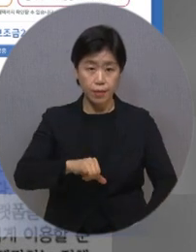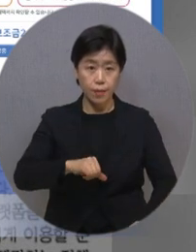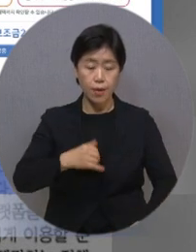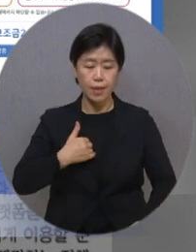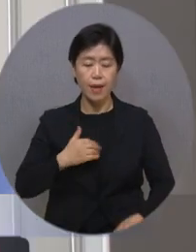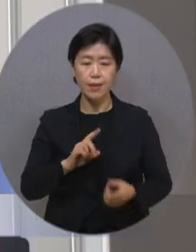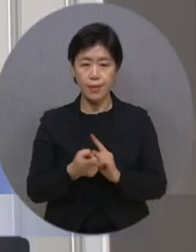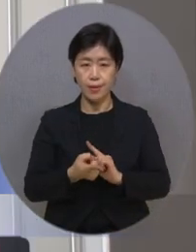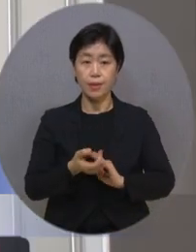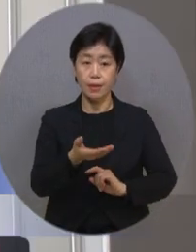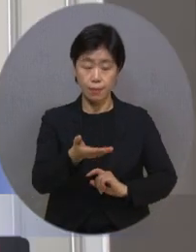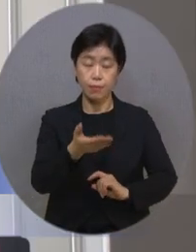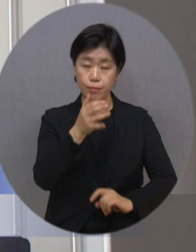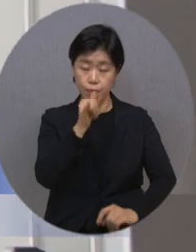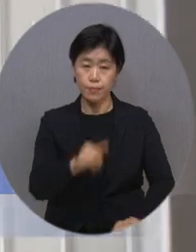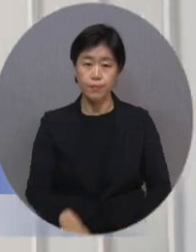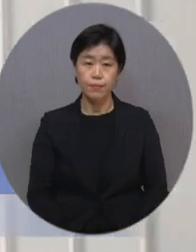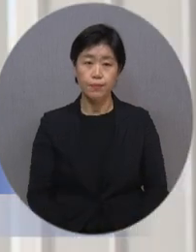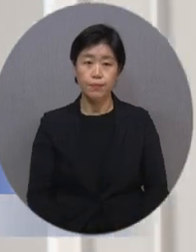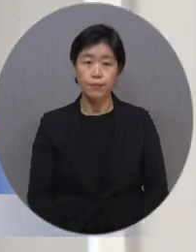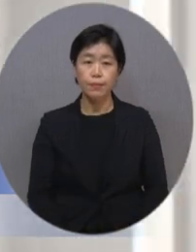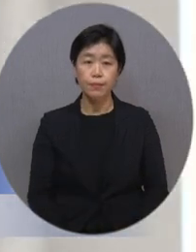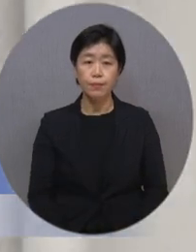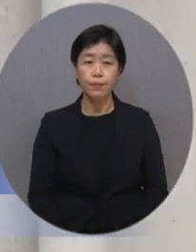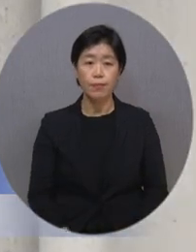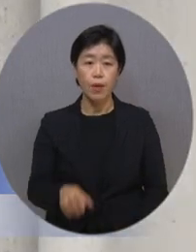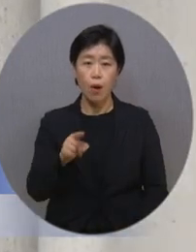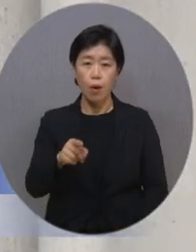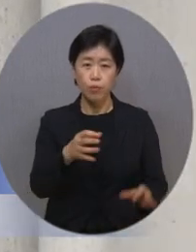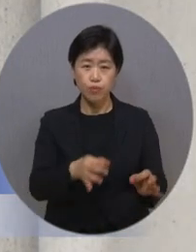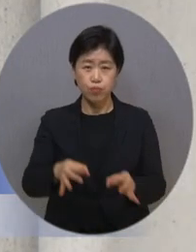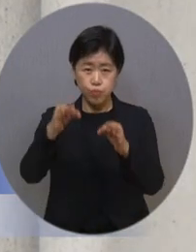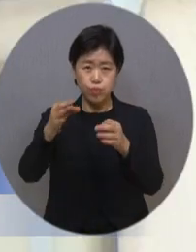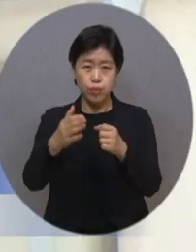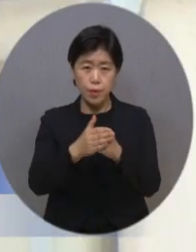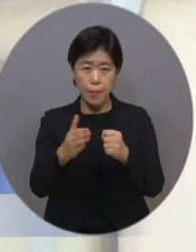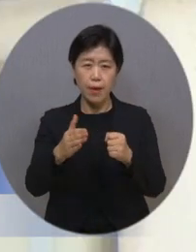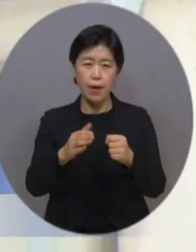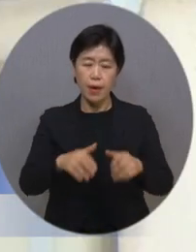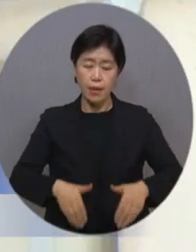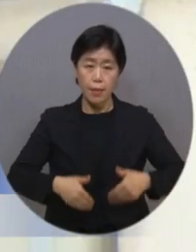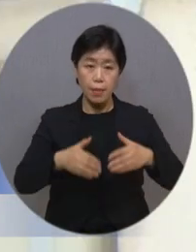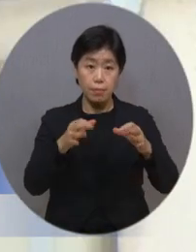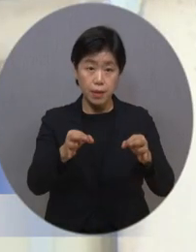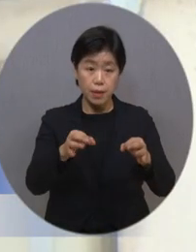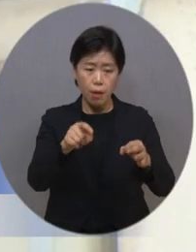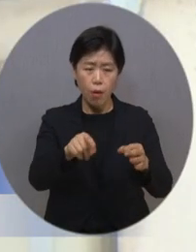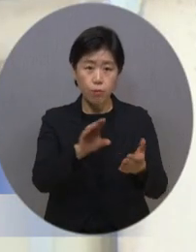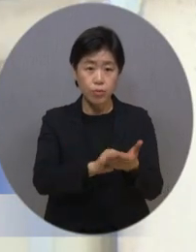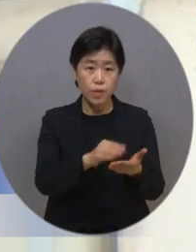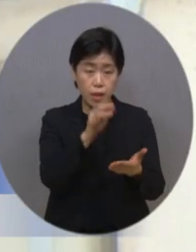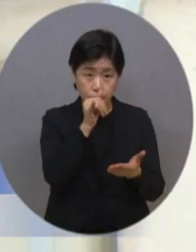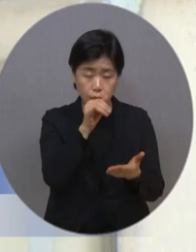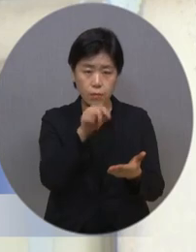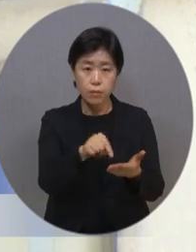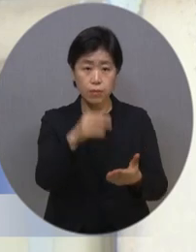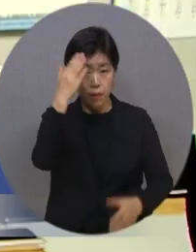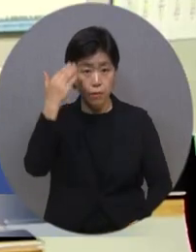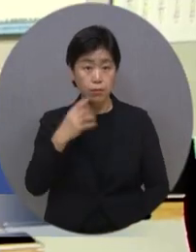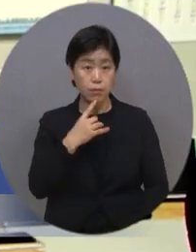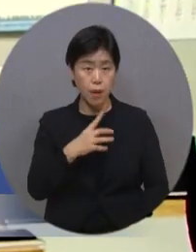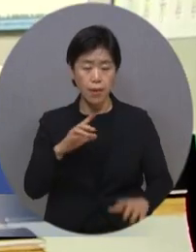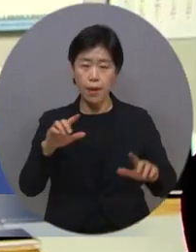있습니다 에너지 가격 급등으로 촉발된 난방비 가격 상승은 우리나라만의 문제가 아닐 수도 있습니다